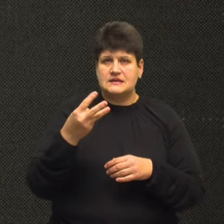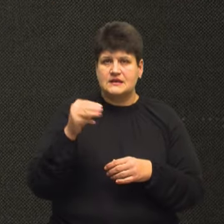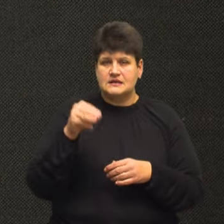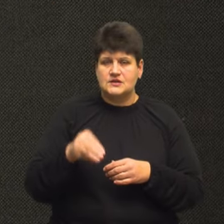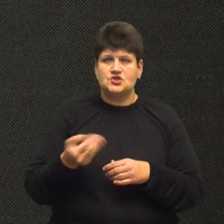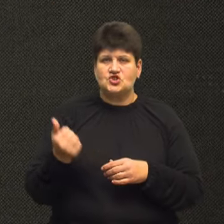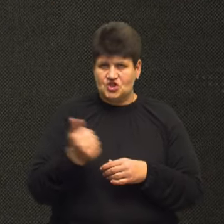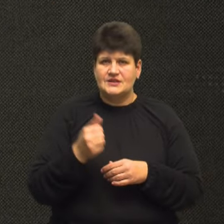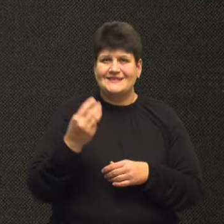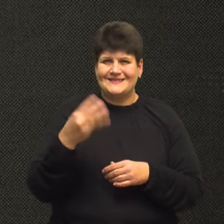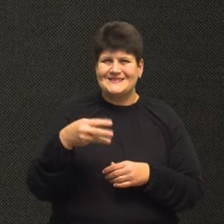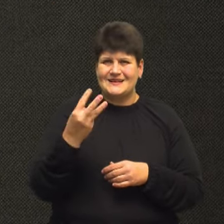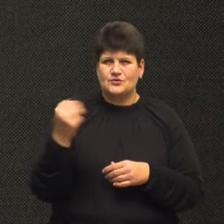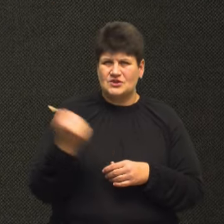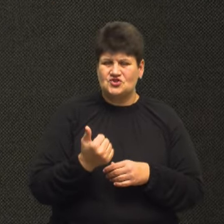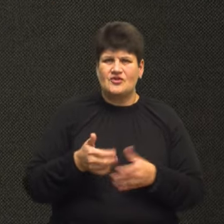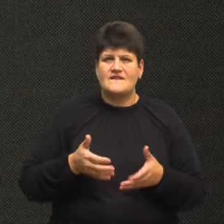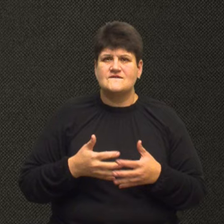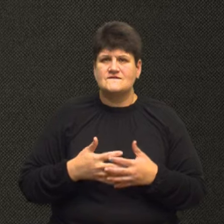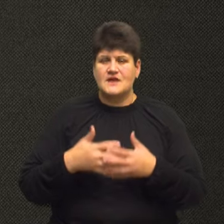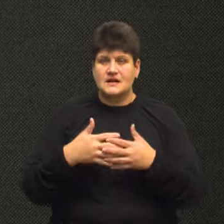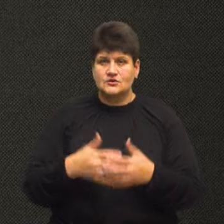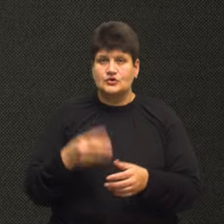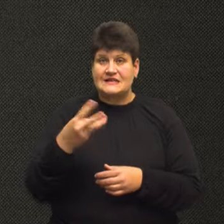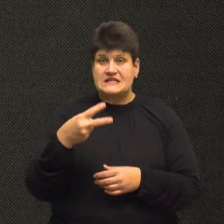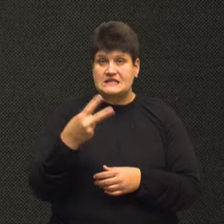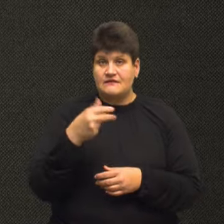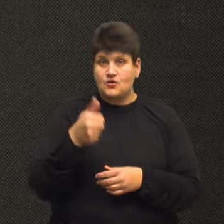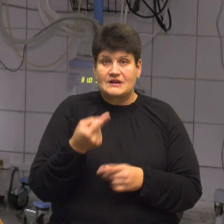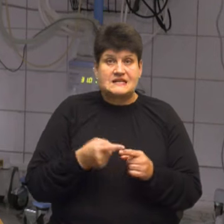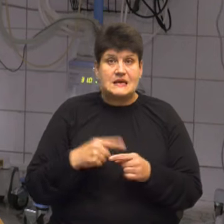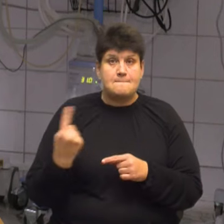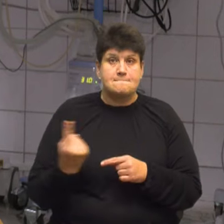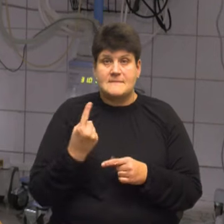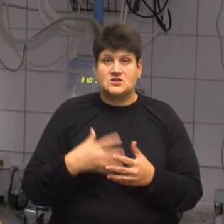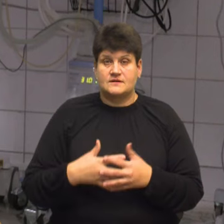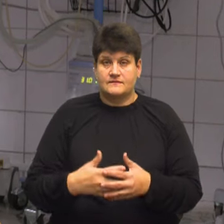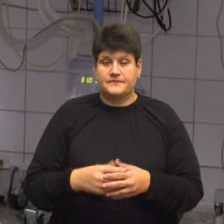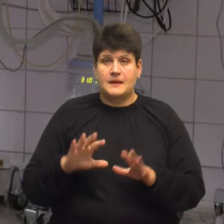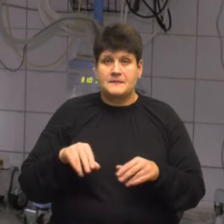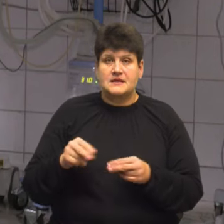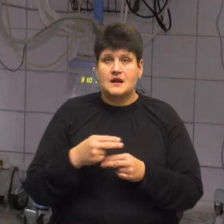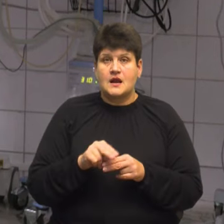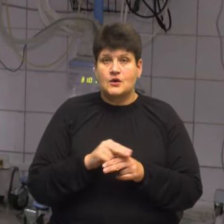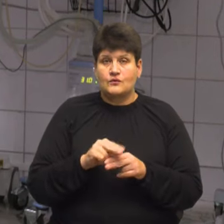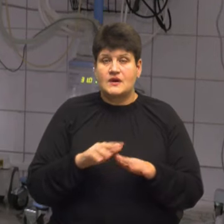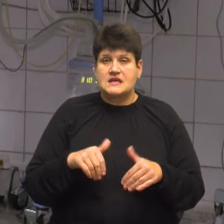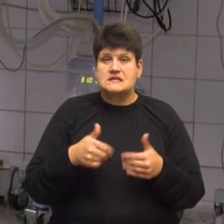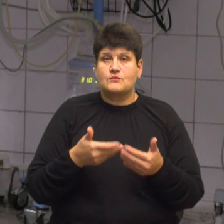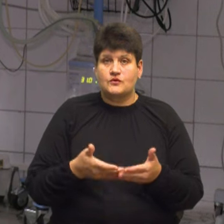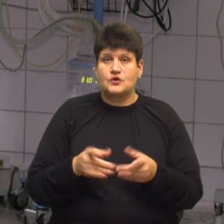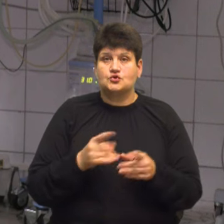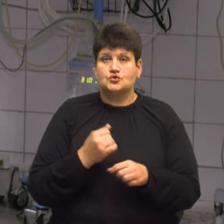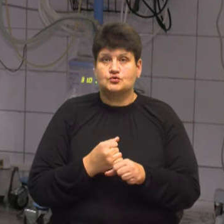розтин. Жінка розповідає, у 32 роки це її перша вагітність. Після лікування запропонували, щоб